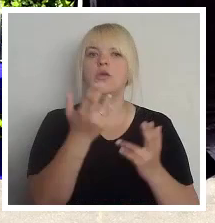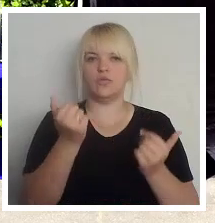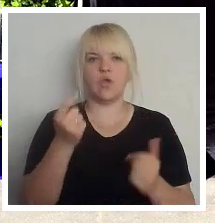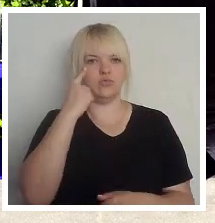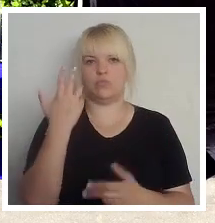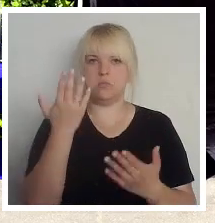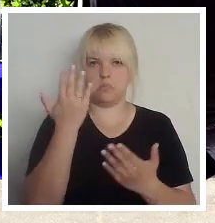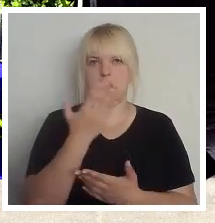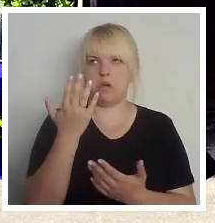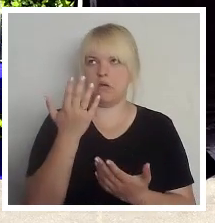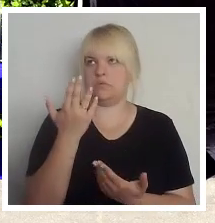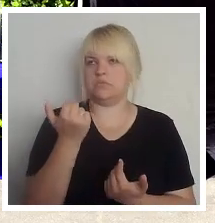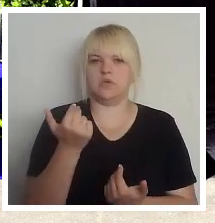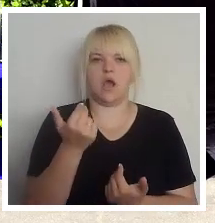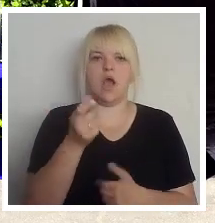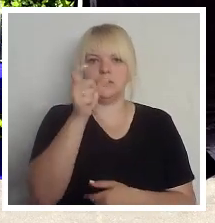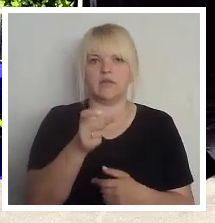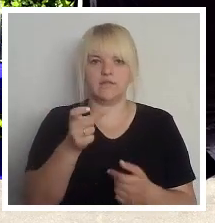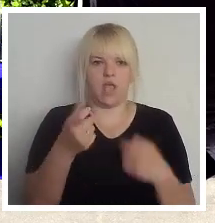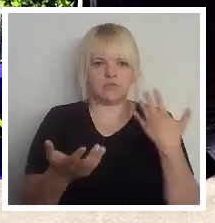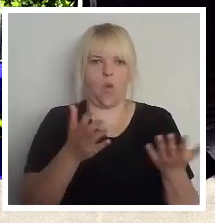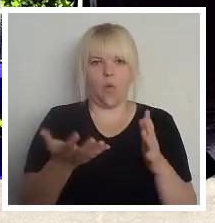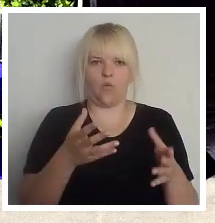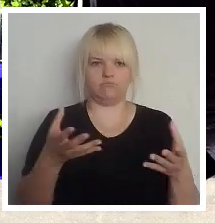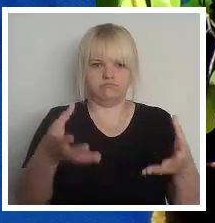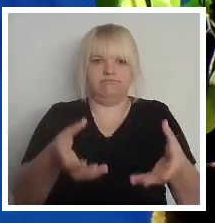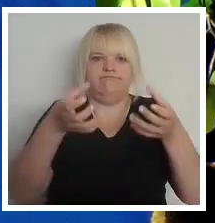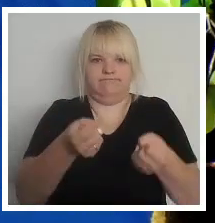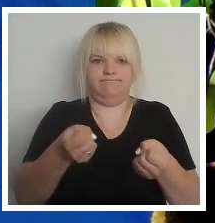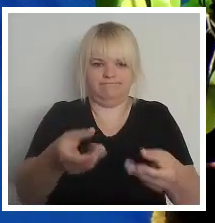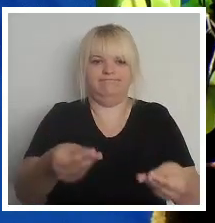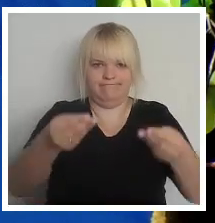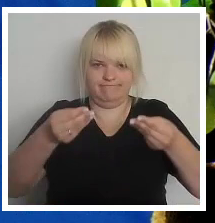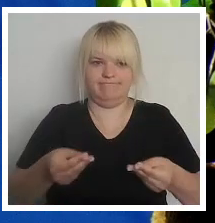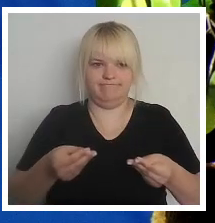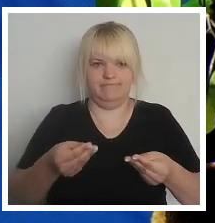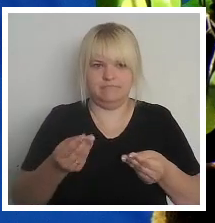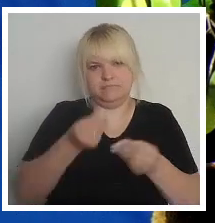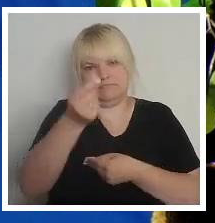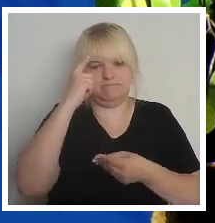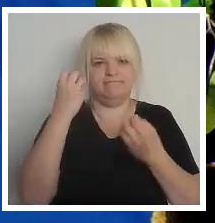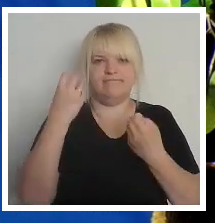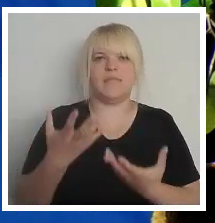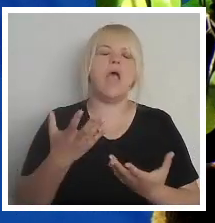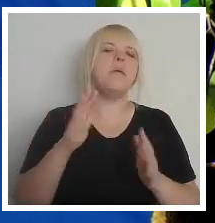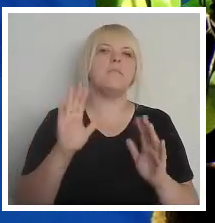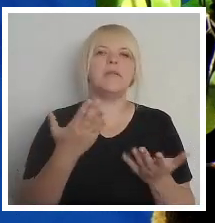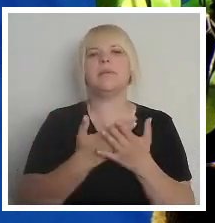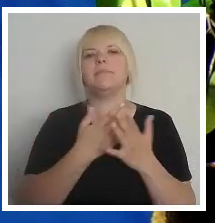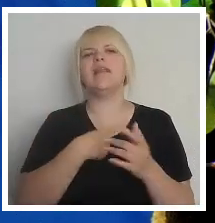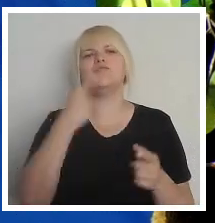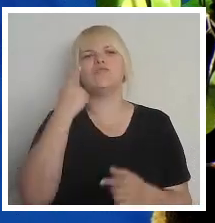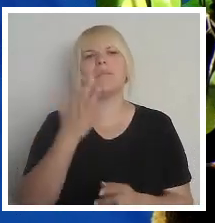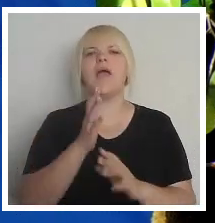jo tajā brīdī viņš kaut ko tur rokā. Bet es domāju tā, ka, nu, nav jau tā, ka mēs